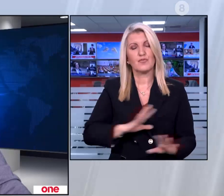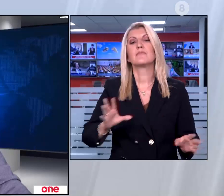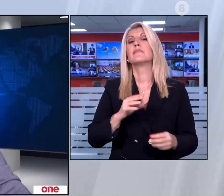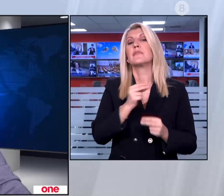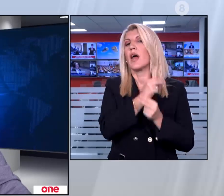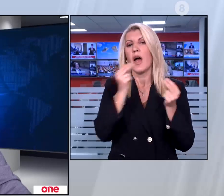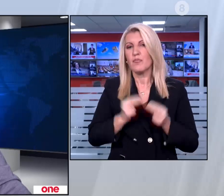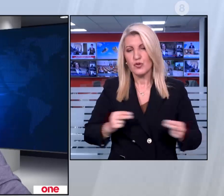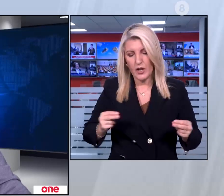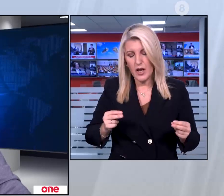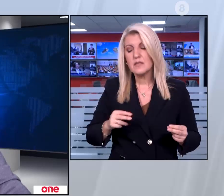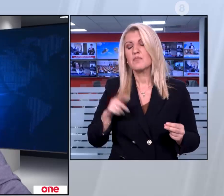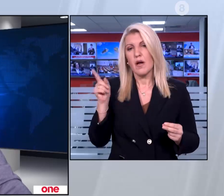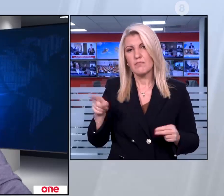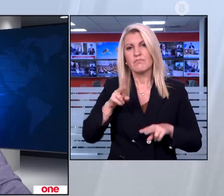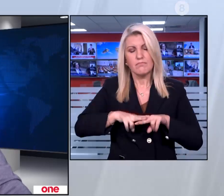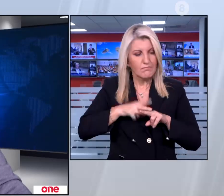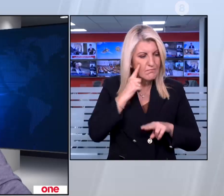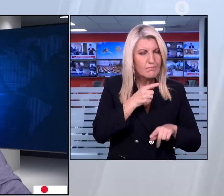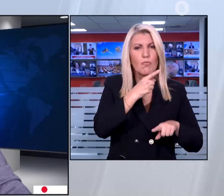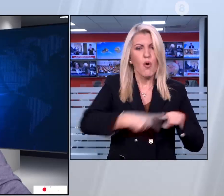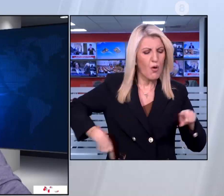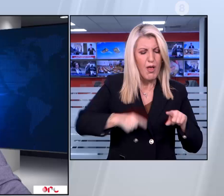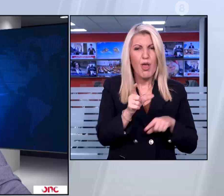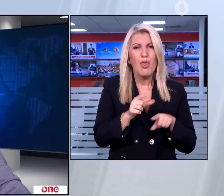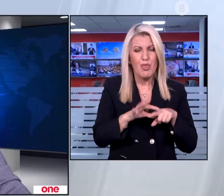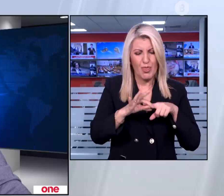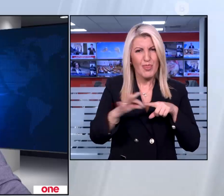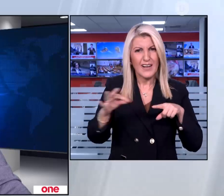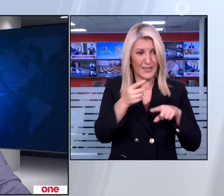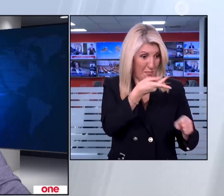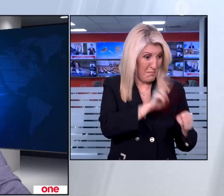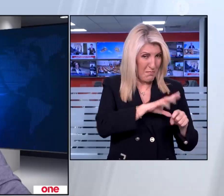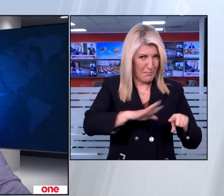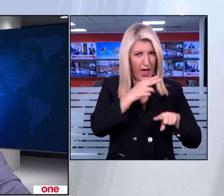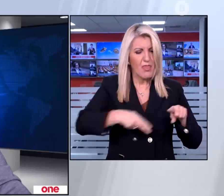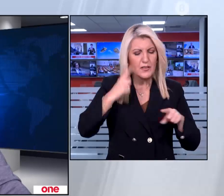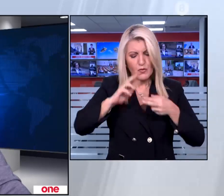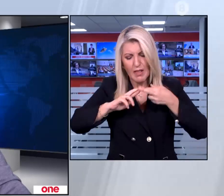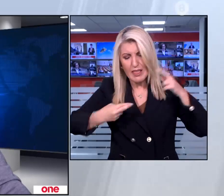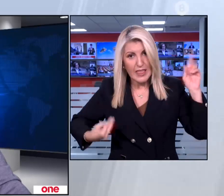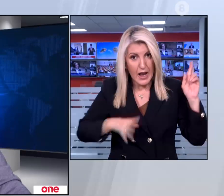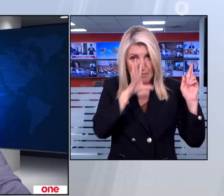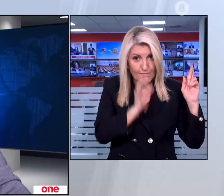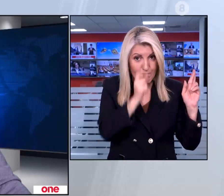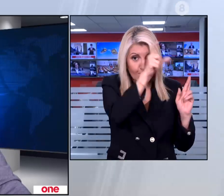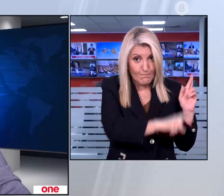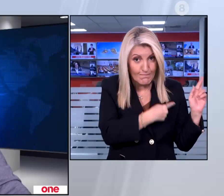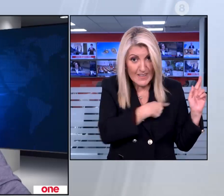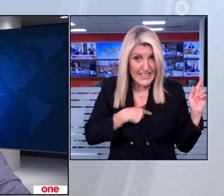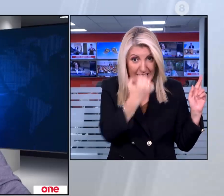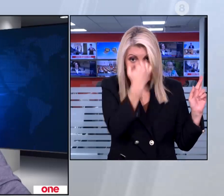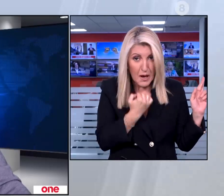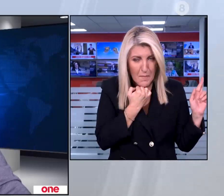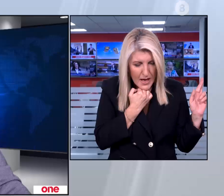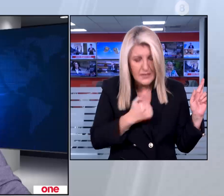από ένα θρίλερ που κράτησε αρκετή ώρα. Ο Μπέντζαμιν Νετανιάχου κάλεσε τη Χαμάς να παραδώσει τα όπλα και να επιστρέψει τους ομήρους, ενώ ικανοποίησε κυριαρχή